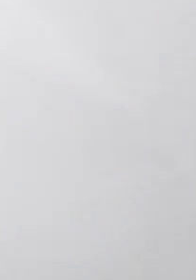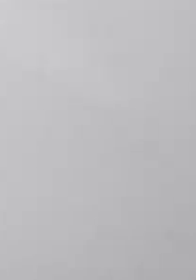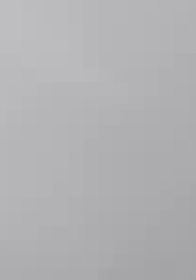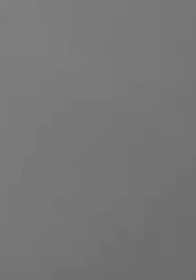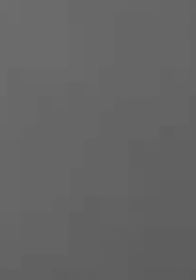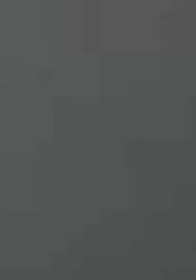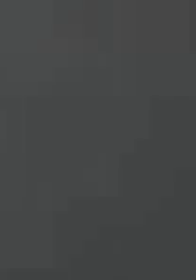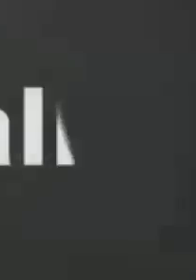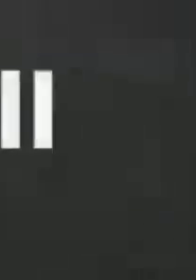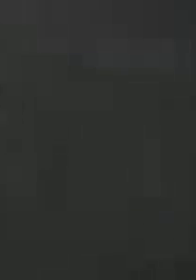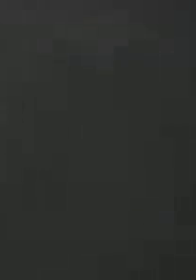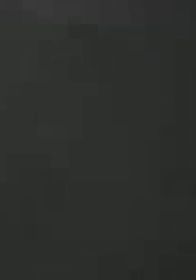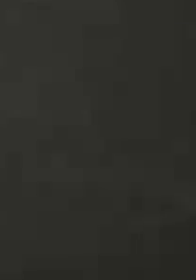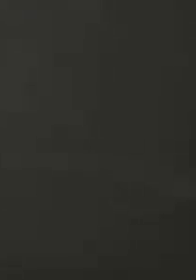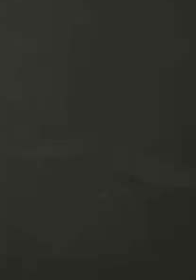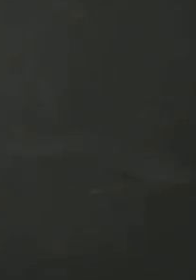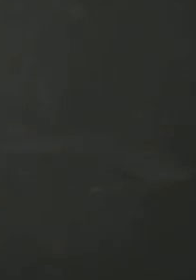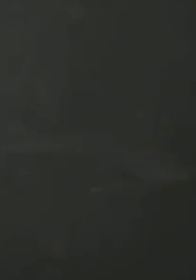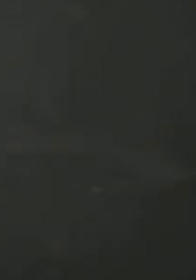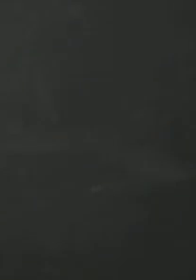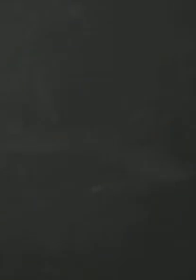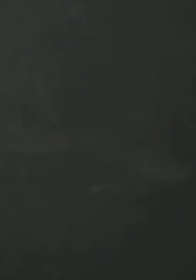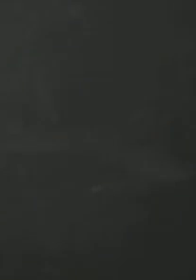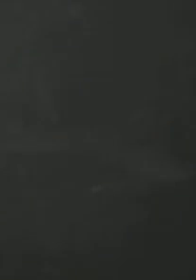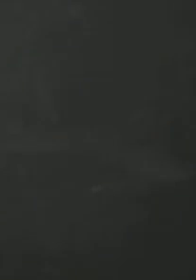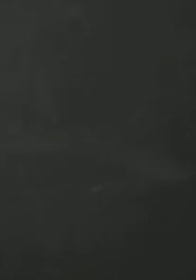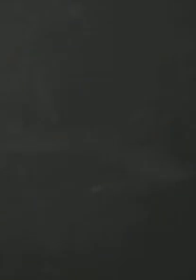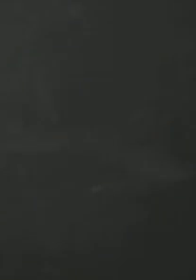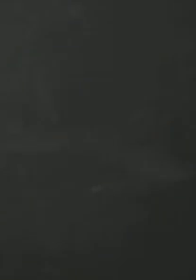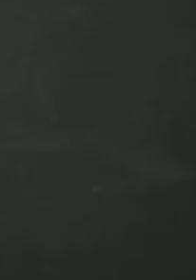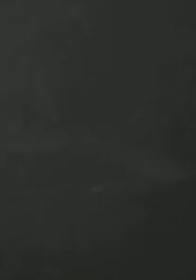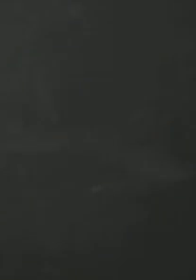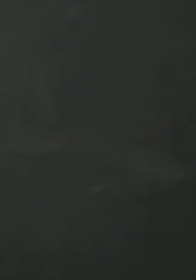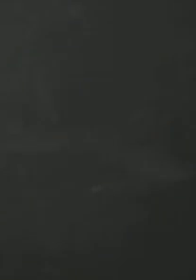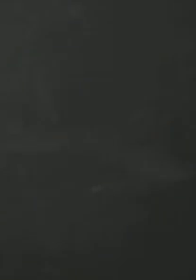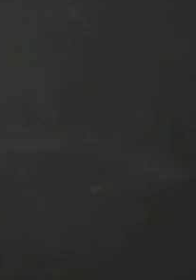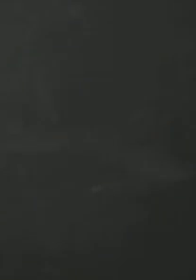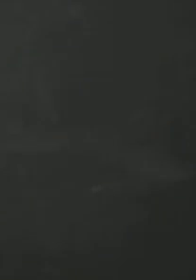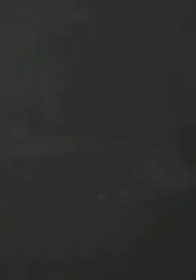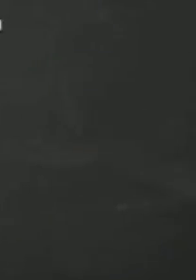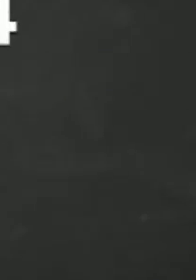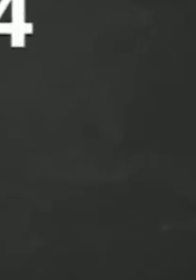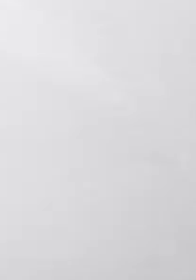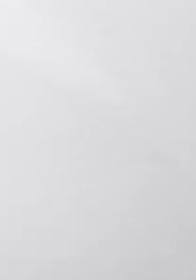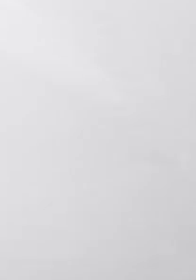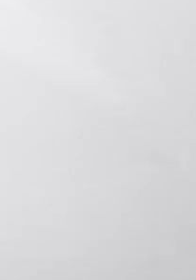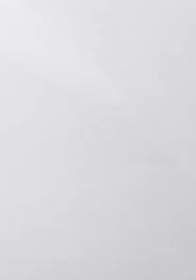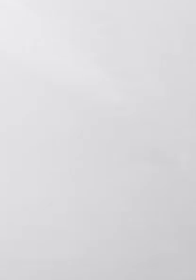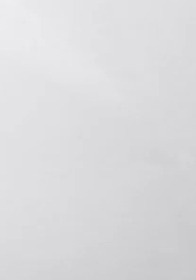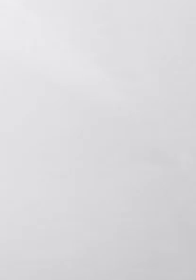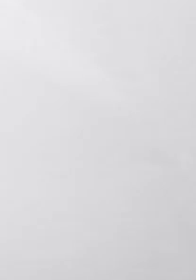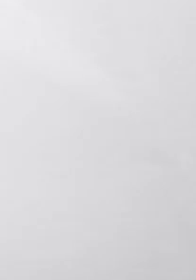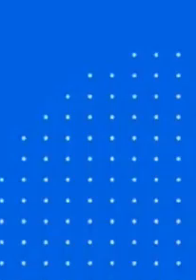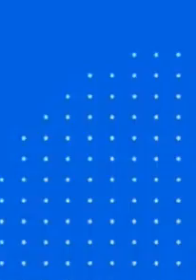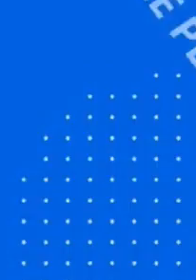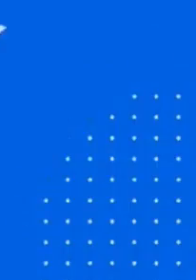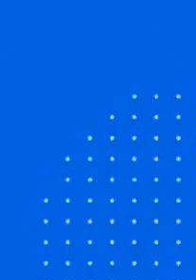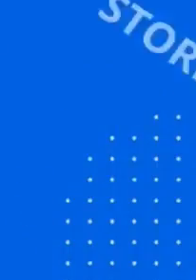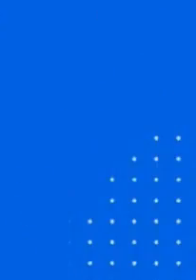muri free zone wanahamagara 0718 14 69 884 94 Maxline